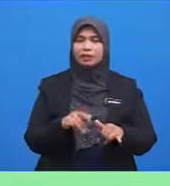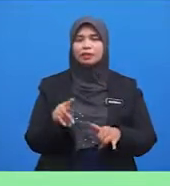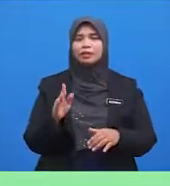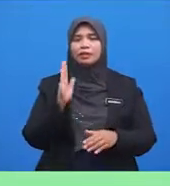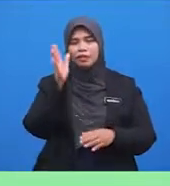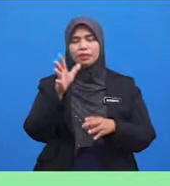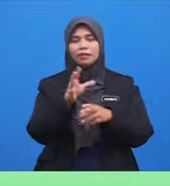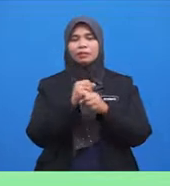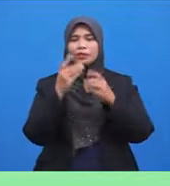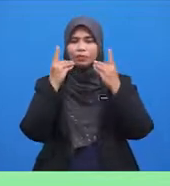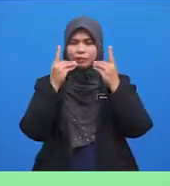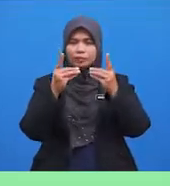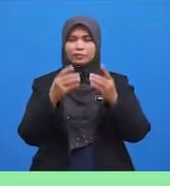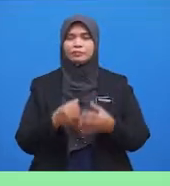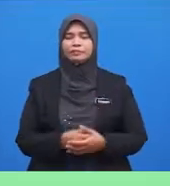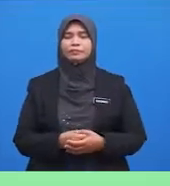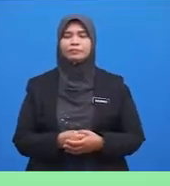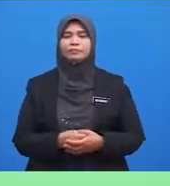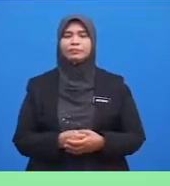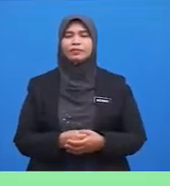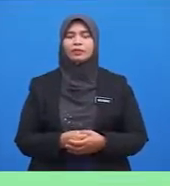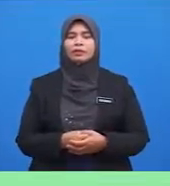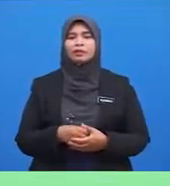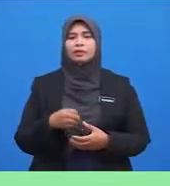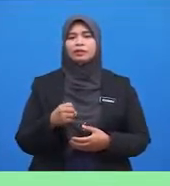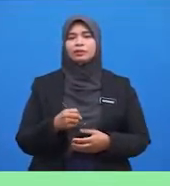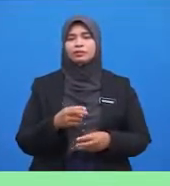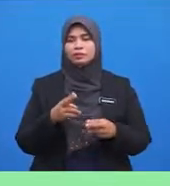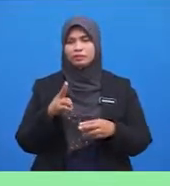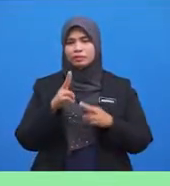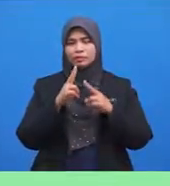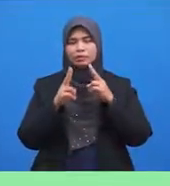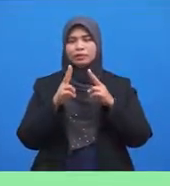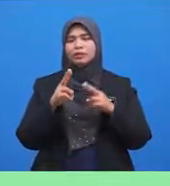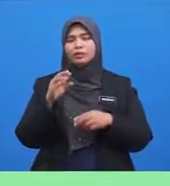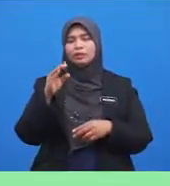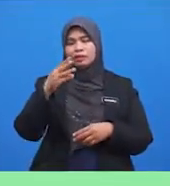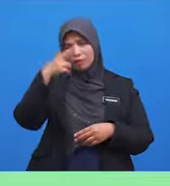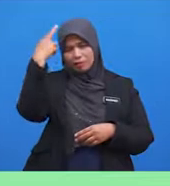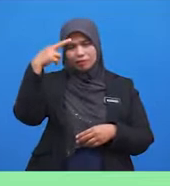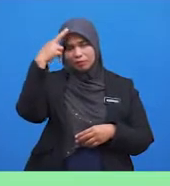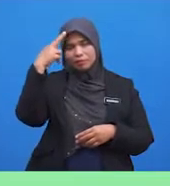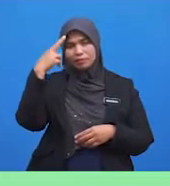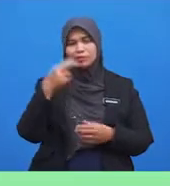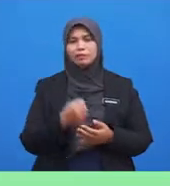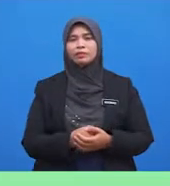akan mendapat dosa. Sabda Rasulullah sallallahu alaihi